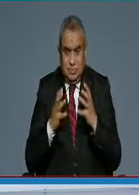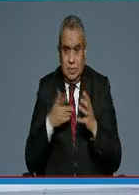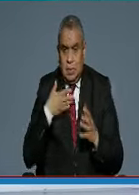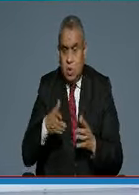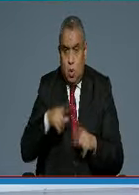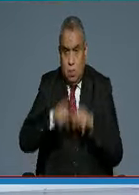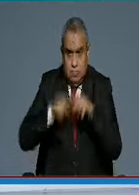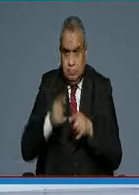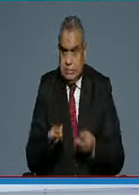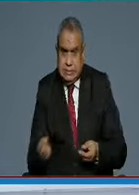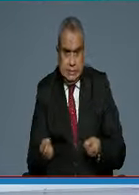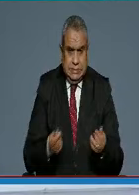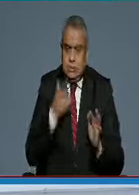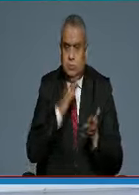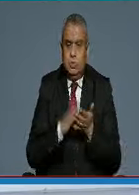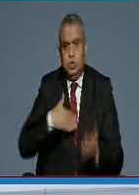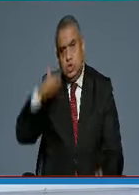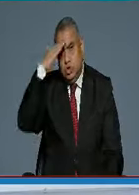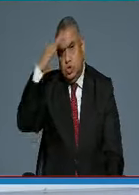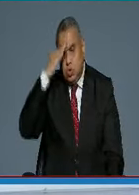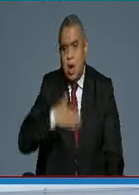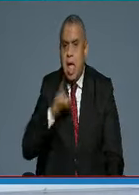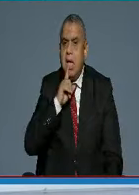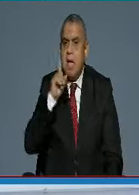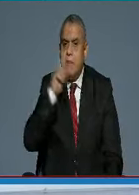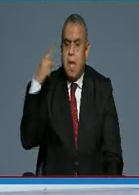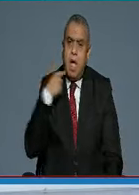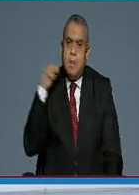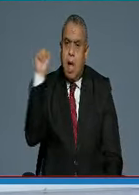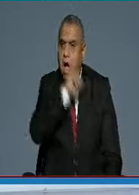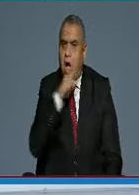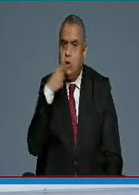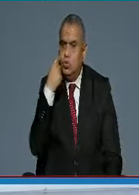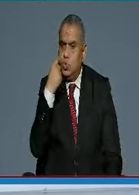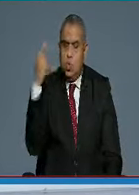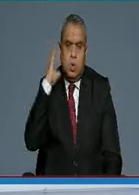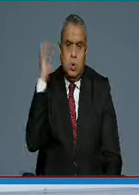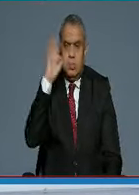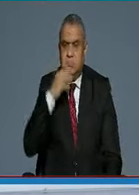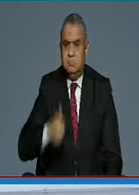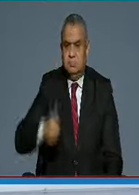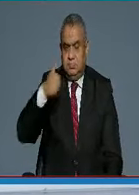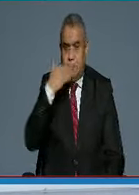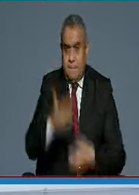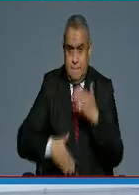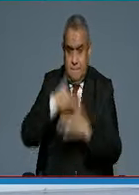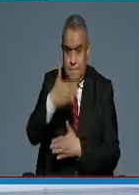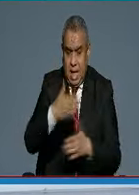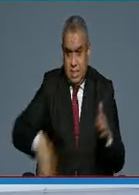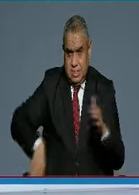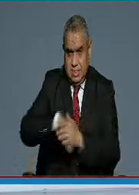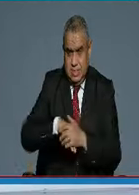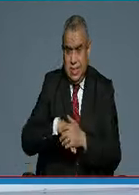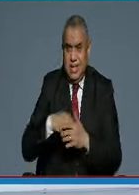الملعب فشكرا لامام عاشور انه طلع بشكل مهذب وعادي حتى بعد المباراه لو راح شاول